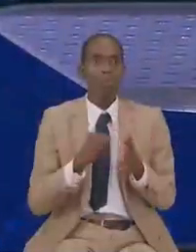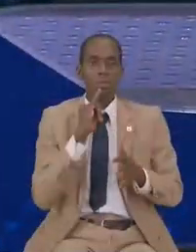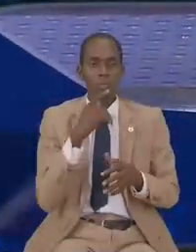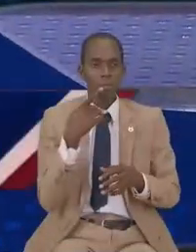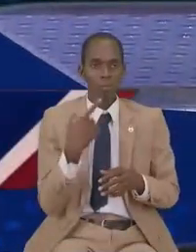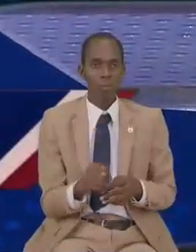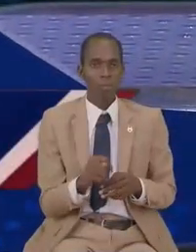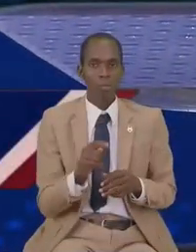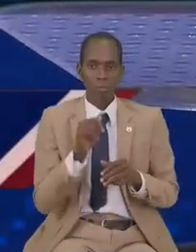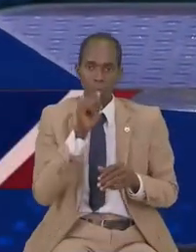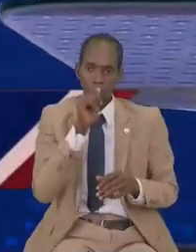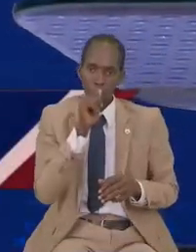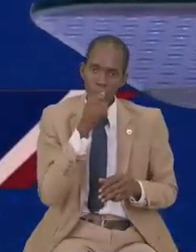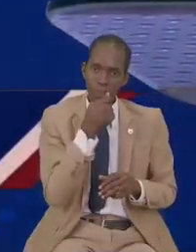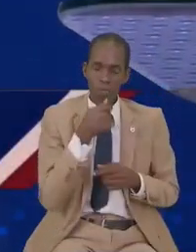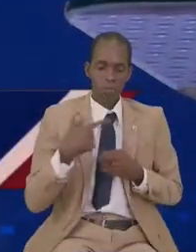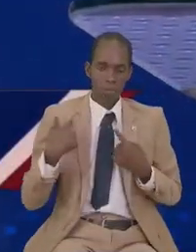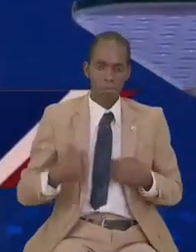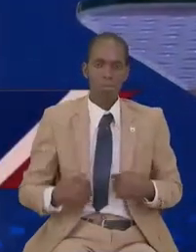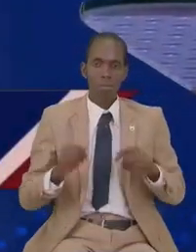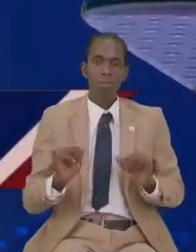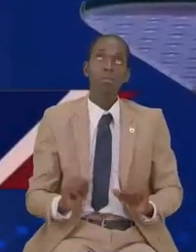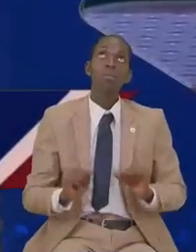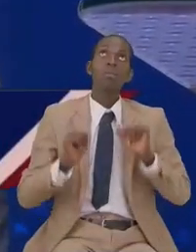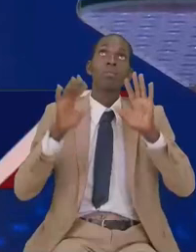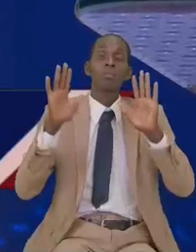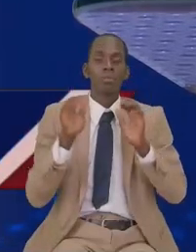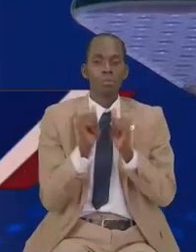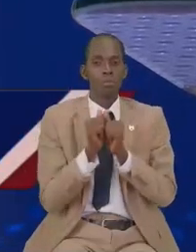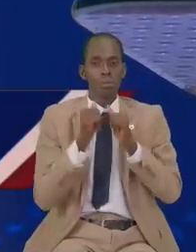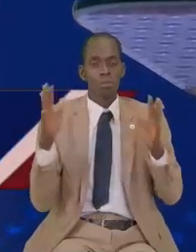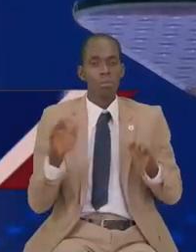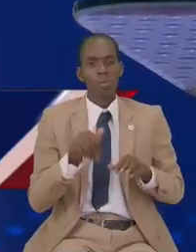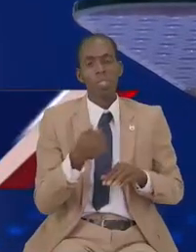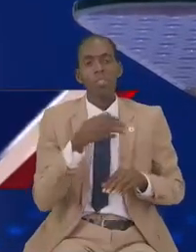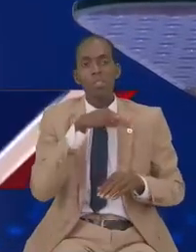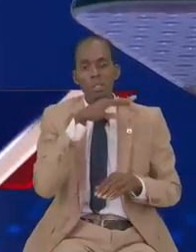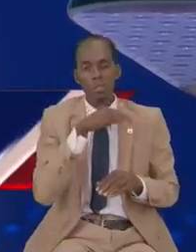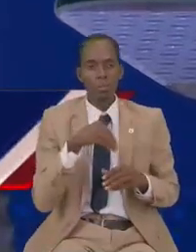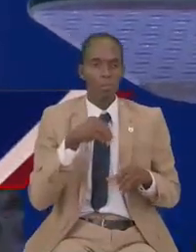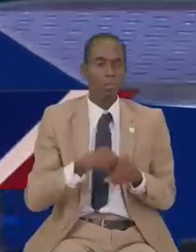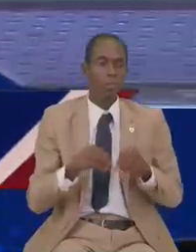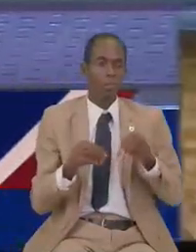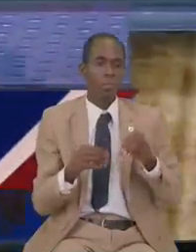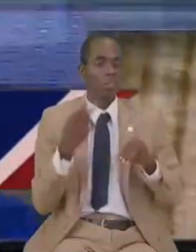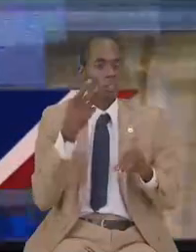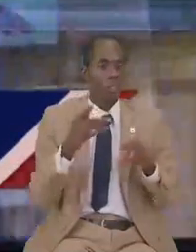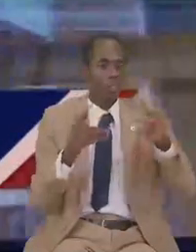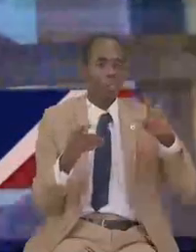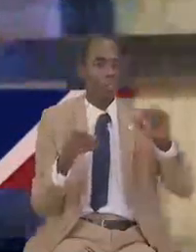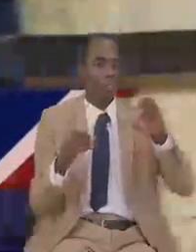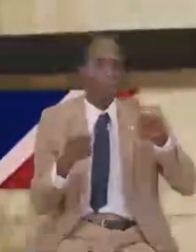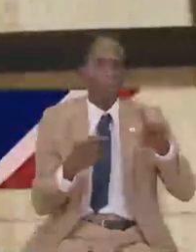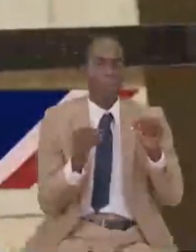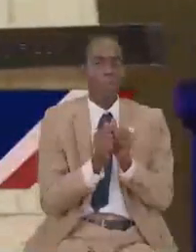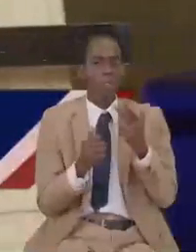le cœur persévérant, consacré sans la moindre souillure. Daniel, Sadrach, Meshach,